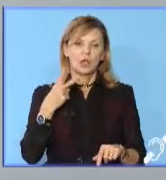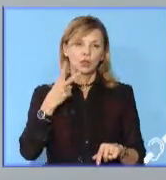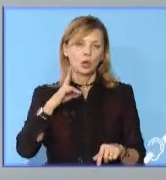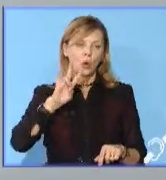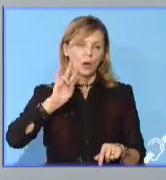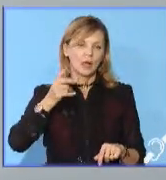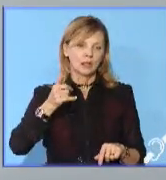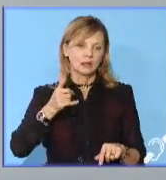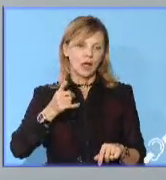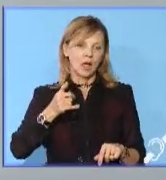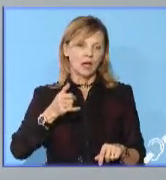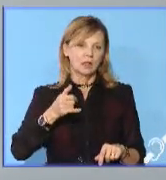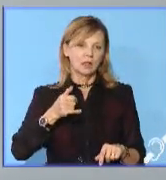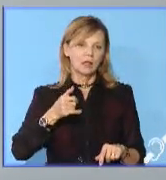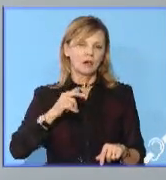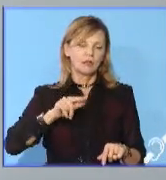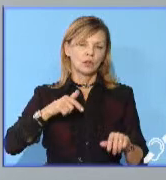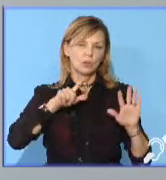hectare,